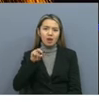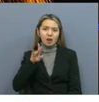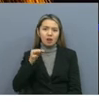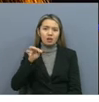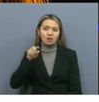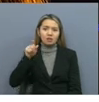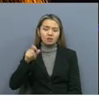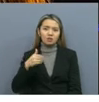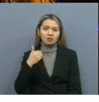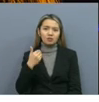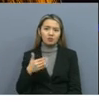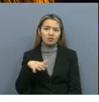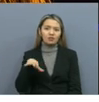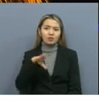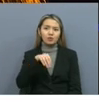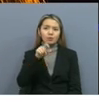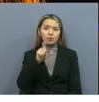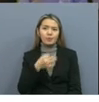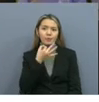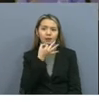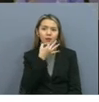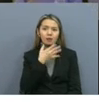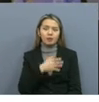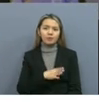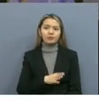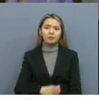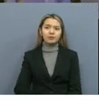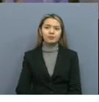Мукетиновалардың өнеріне жиылған жұрт тәнті болды.